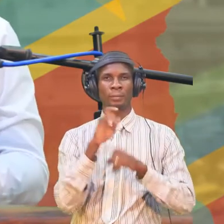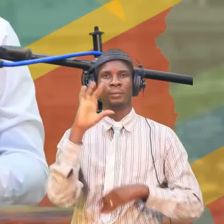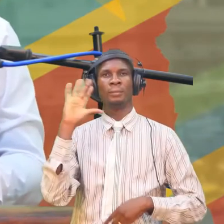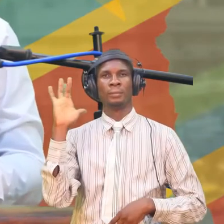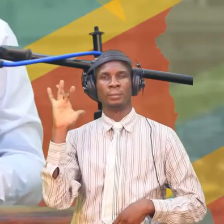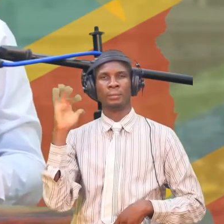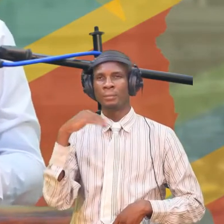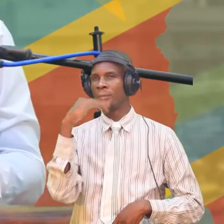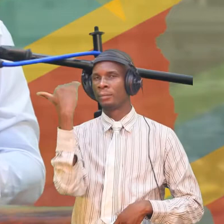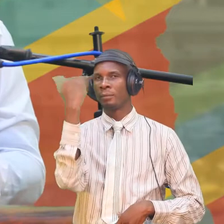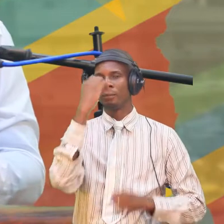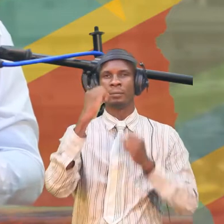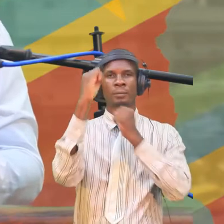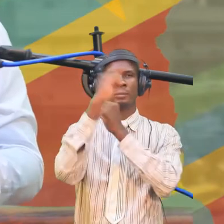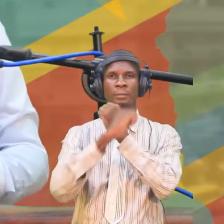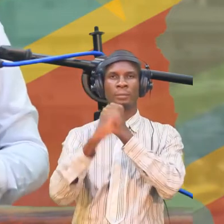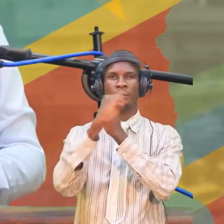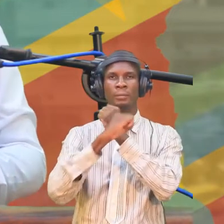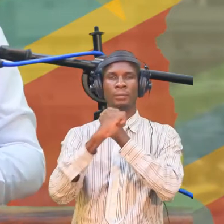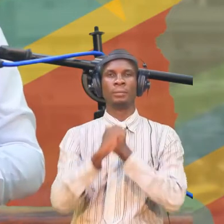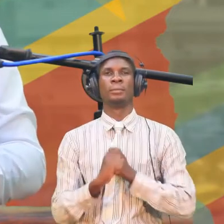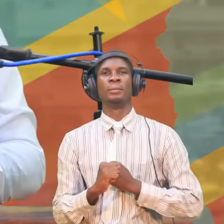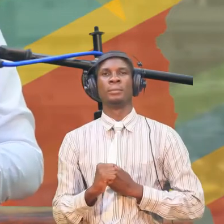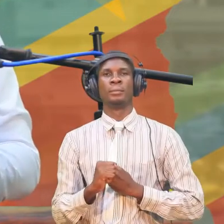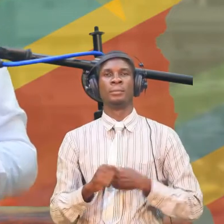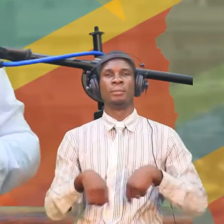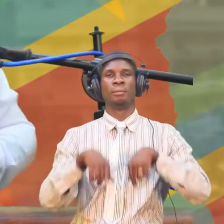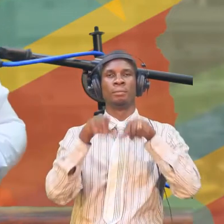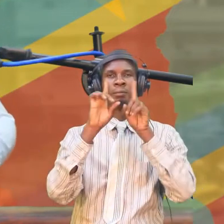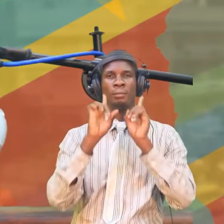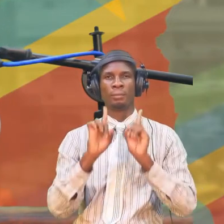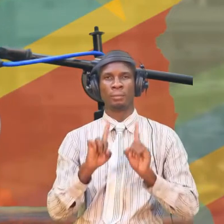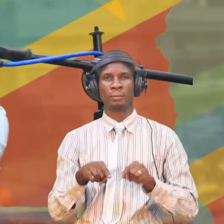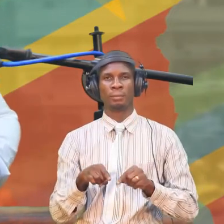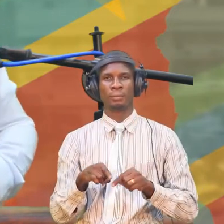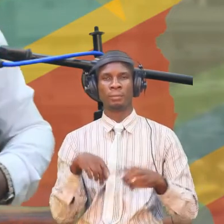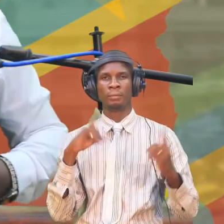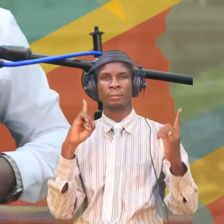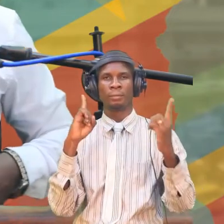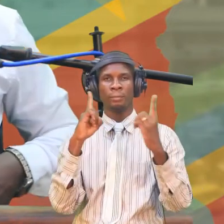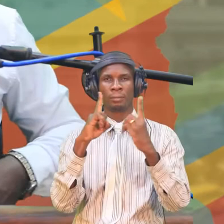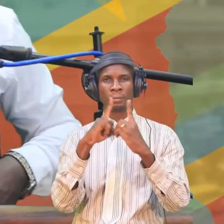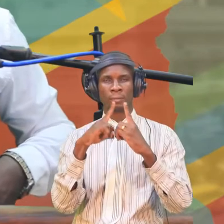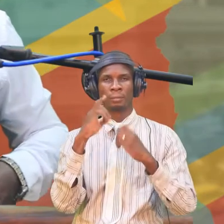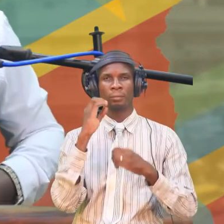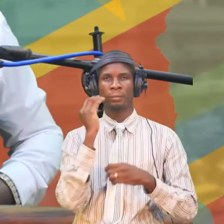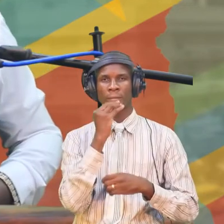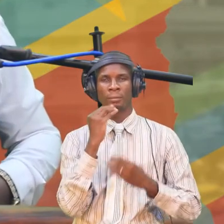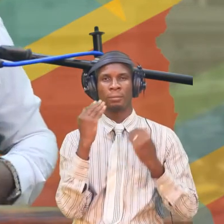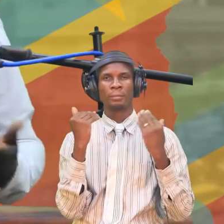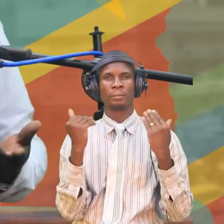kutufuata. événement d'impact 2020. Cet Huu ni événement mpango wa annuel, injili ce rendez-vous unaopeperushwa toka Kinshasa,